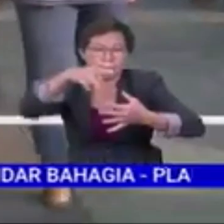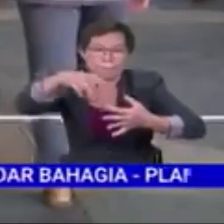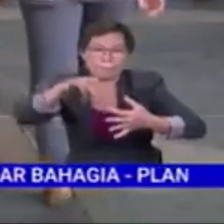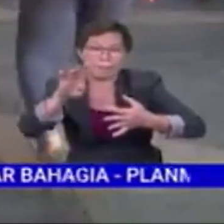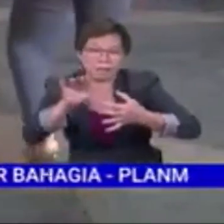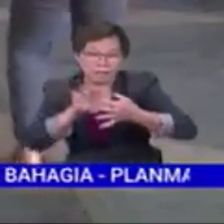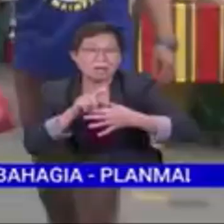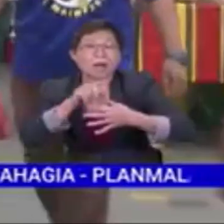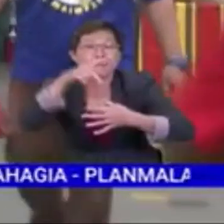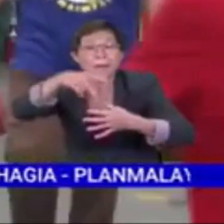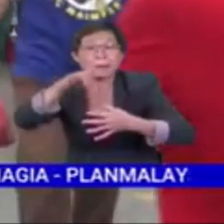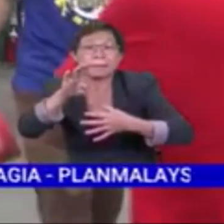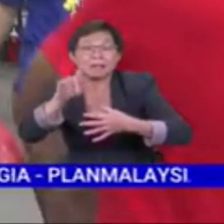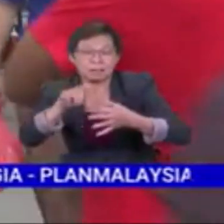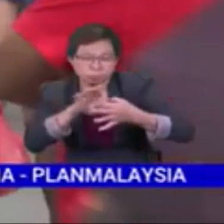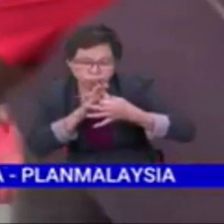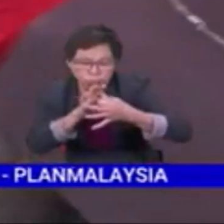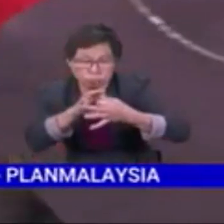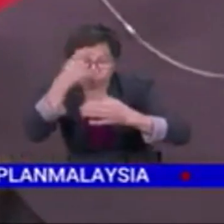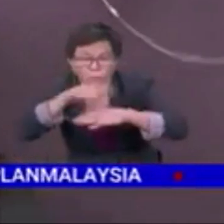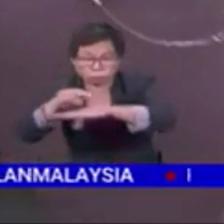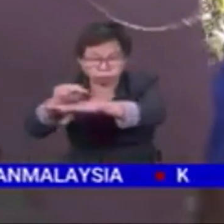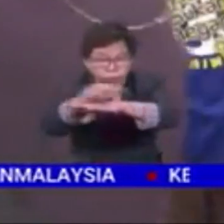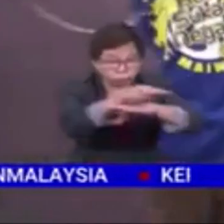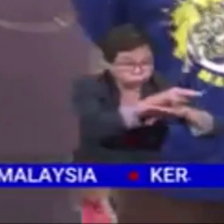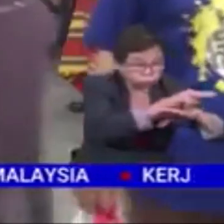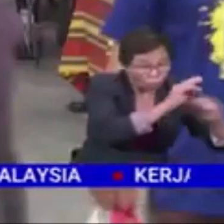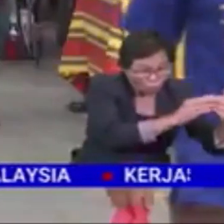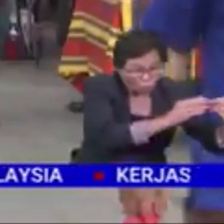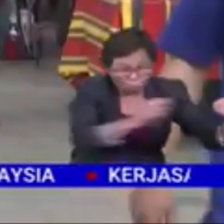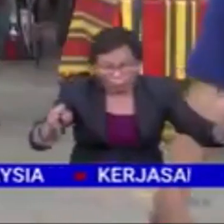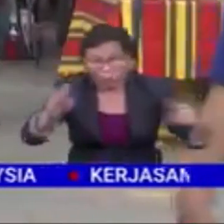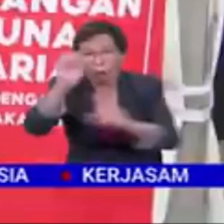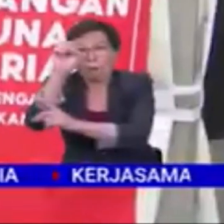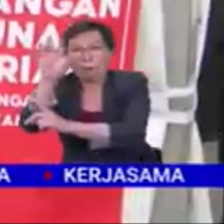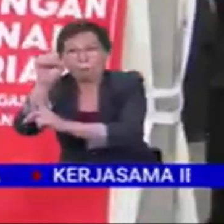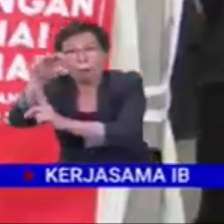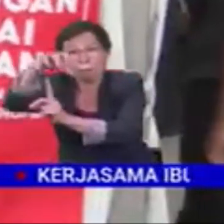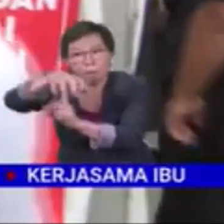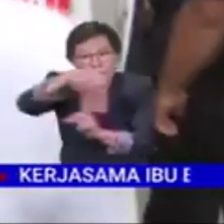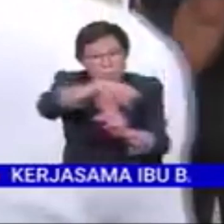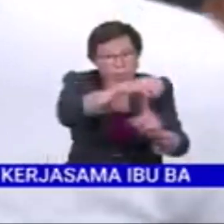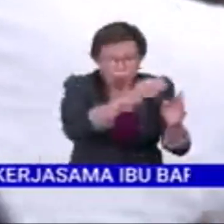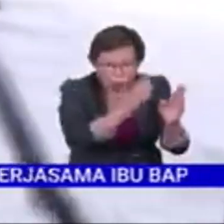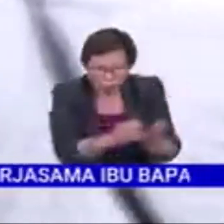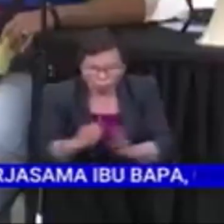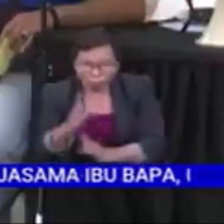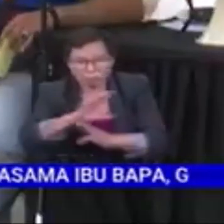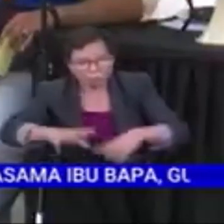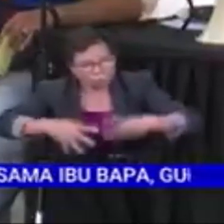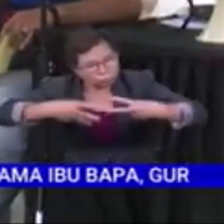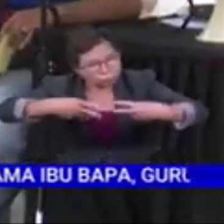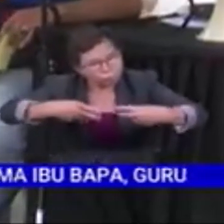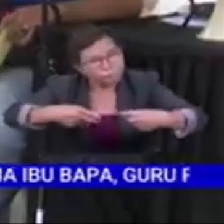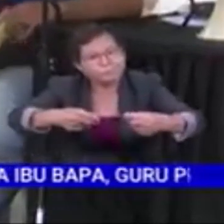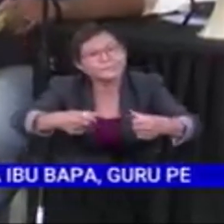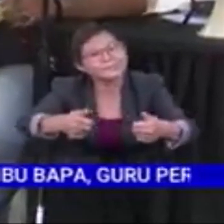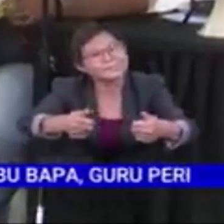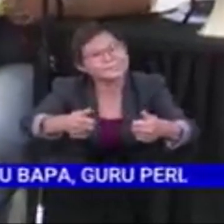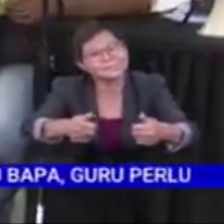untuk membuat pemantauan bagi masihkan perjalanan di setiap bazar Ramadan teratur dan lancar hai